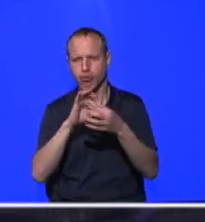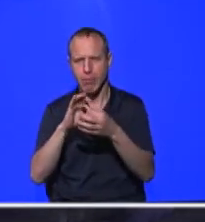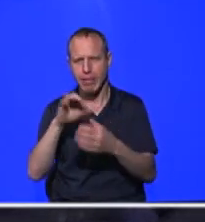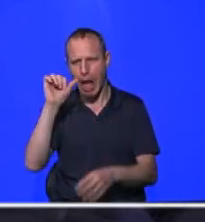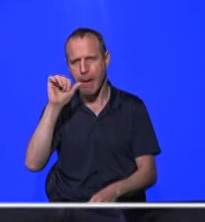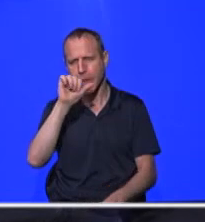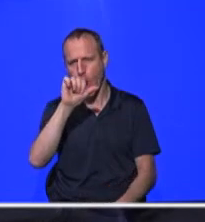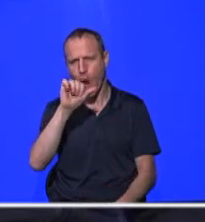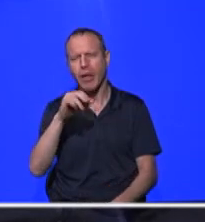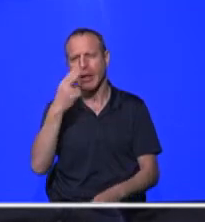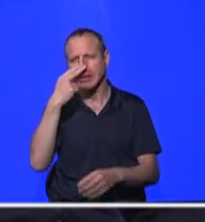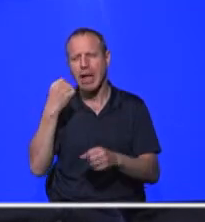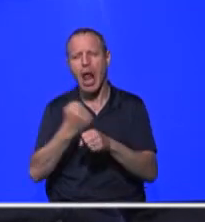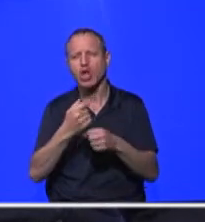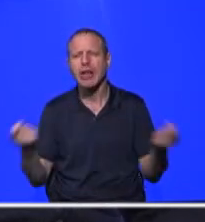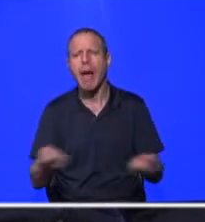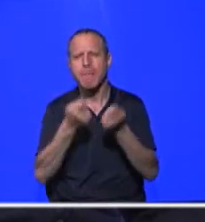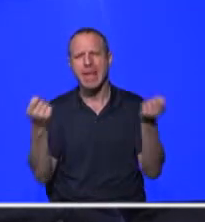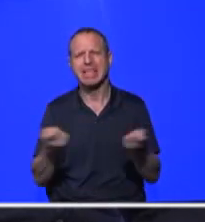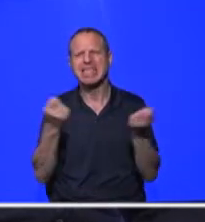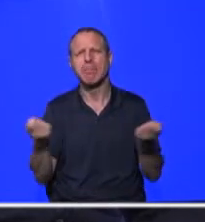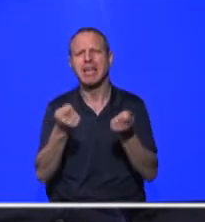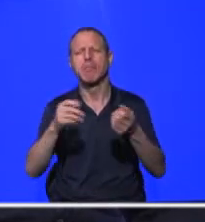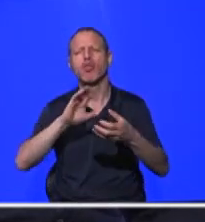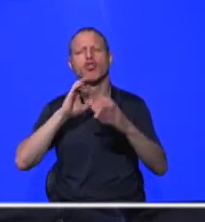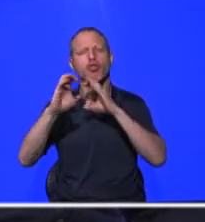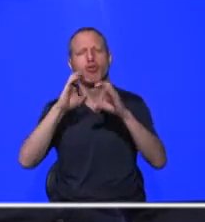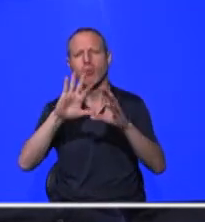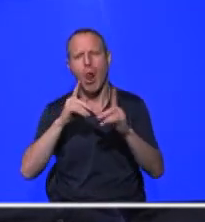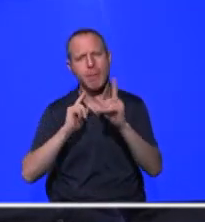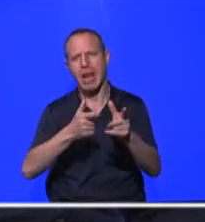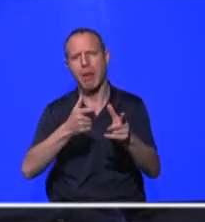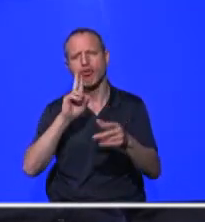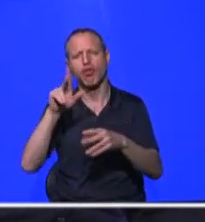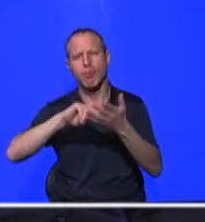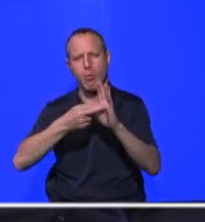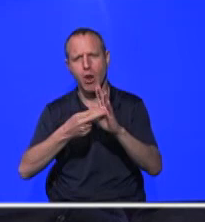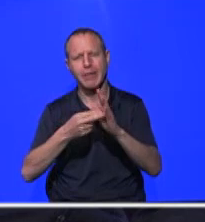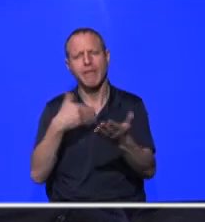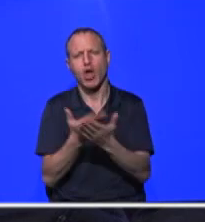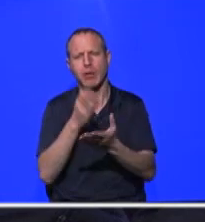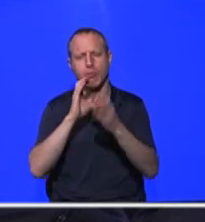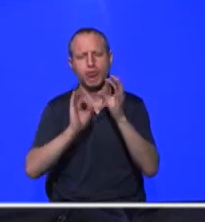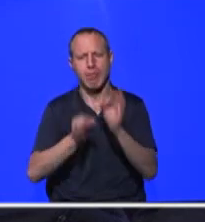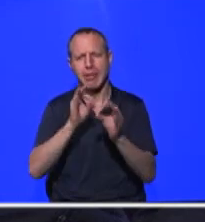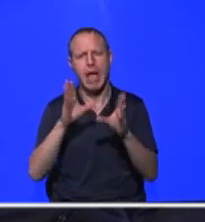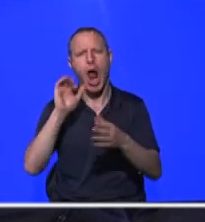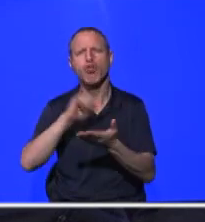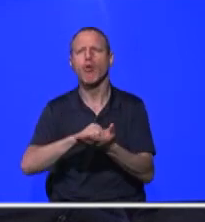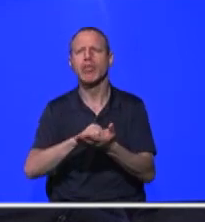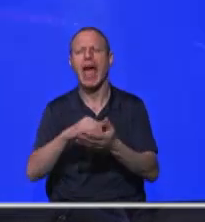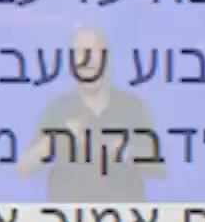אמנם ניסה לעשות קמפיין בספינים תקשורתיים עם כל המלחמות שיש לו בפוליטיקה ועם היועץ משפטי, אמנם על חשבון חיי אדם.